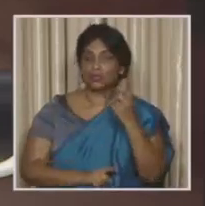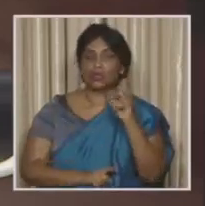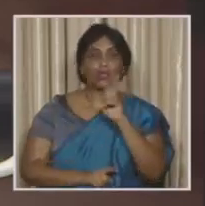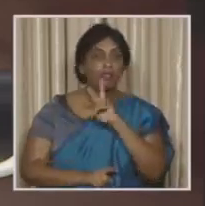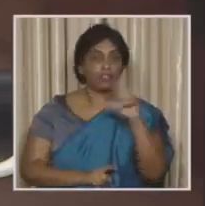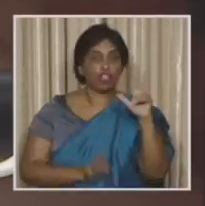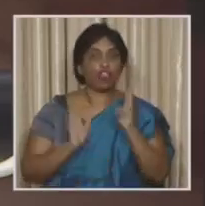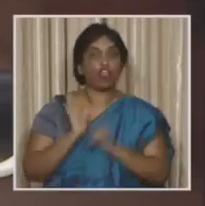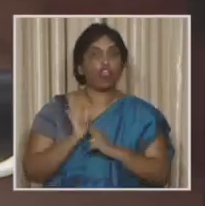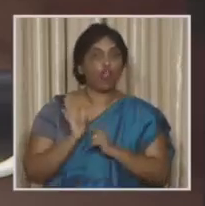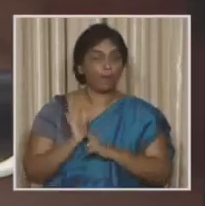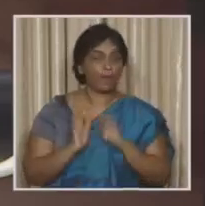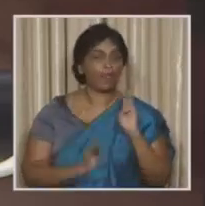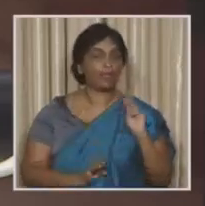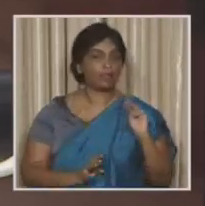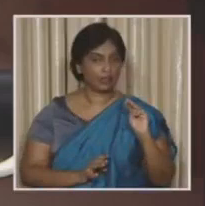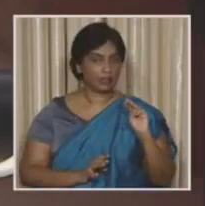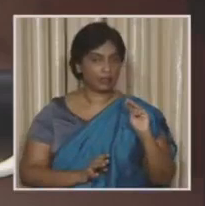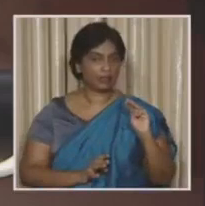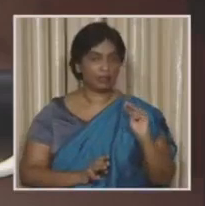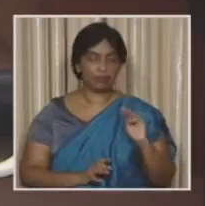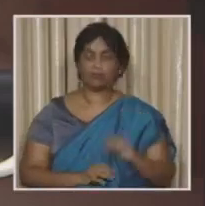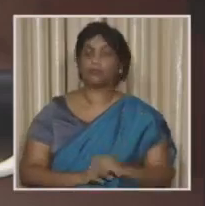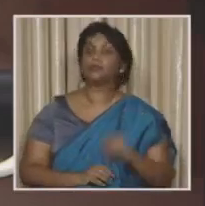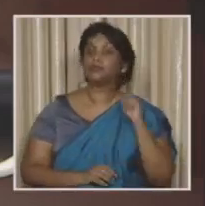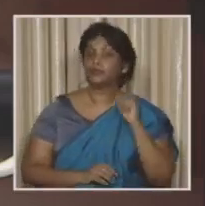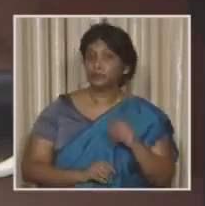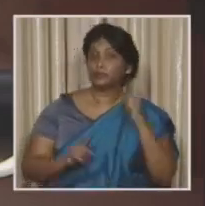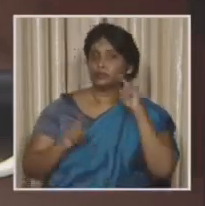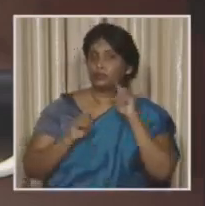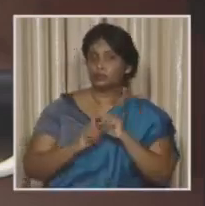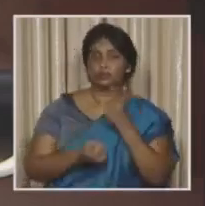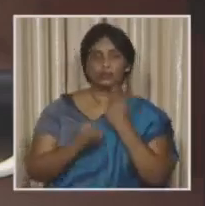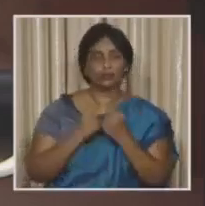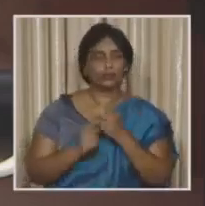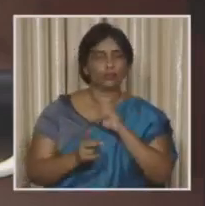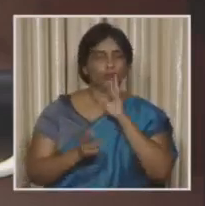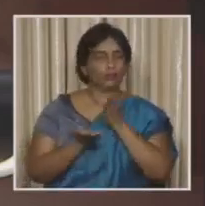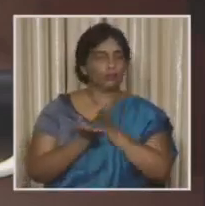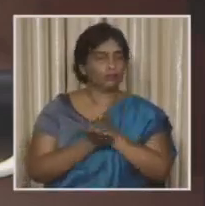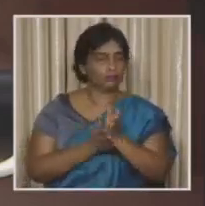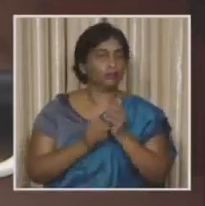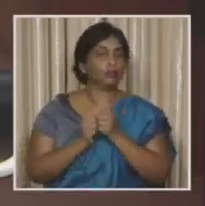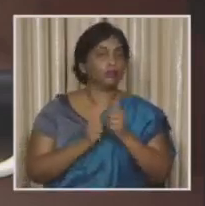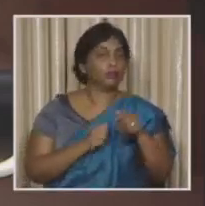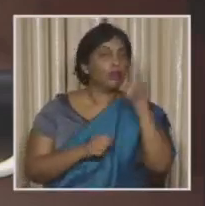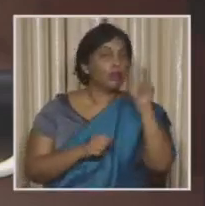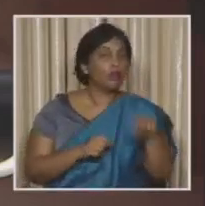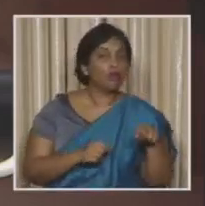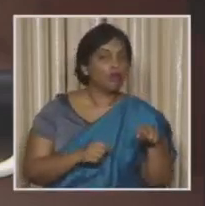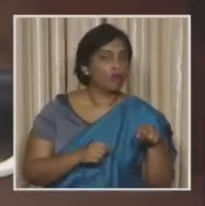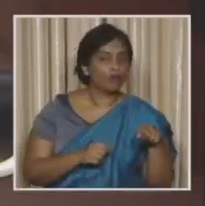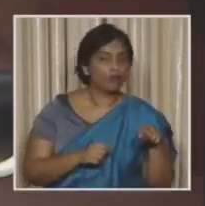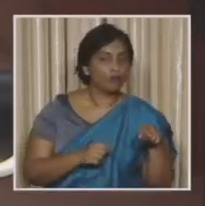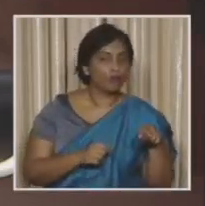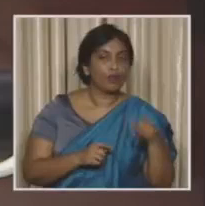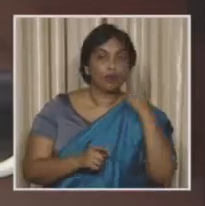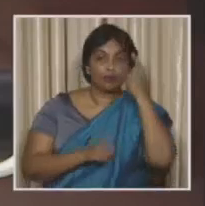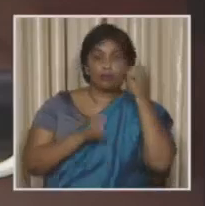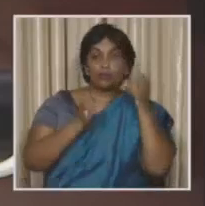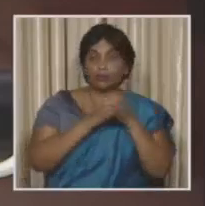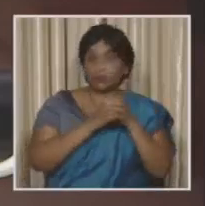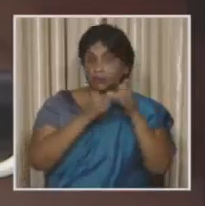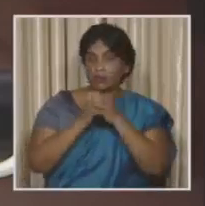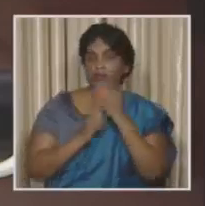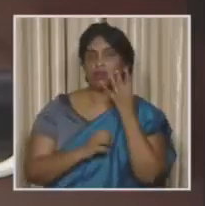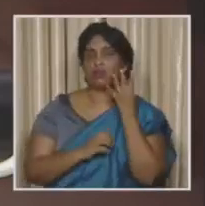2018 නොවැම්බර් මාසයේ 30 වෙනිදා. ඒ පිළිබඳ පරීක්ෂණය නොමග යැවීම සඳහා කටයුතු කරේ කවුද? බුද්ධයන්ස හතරක්